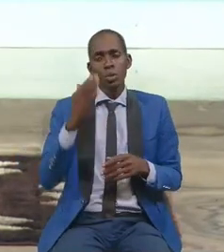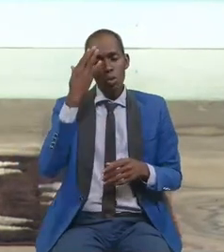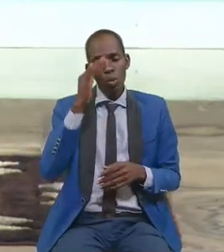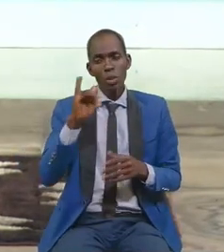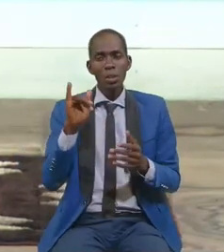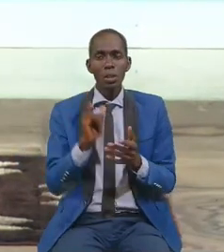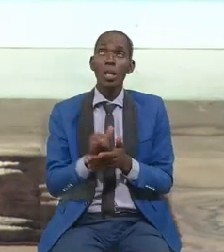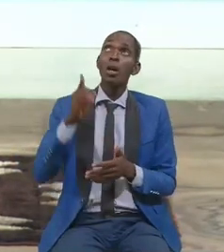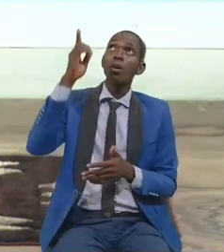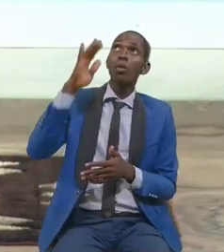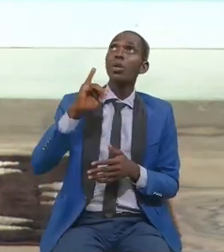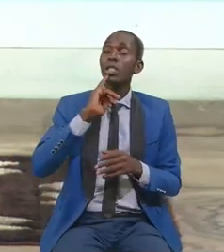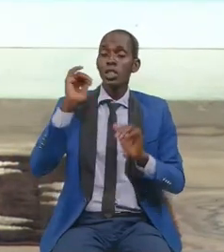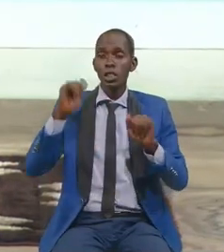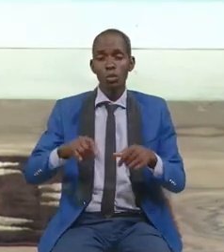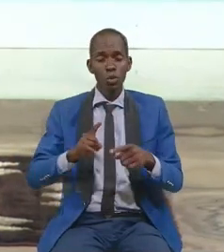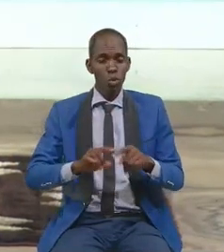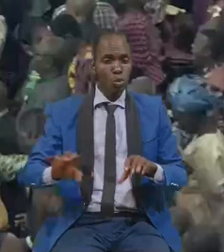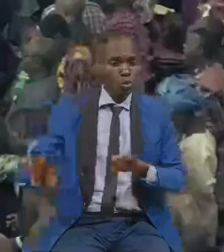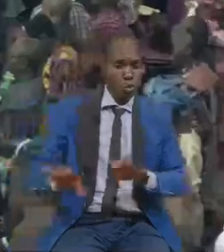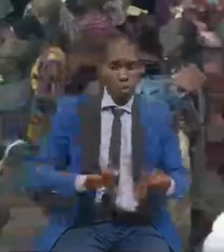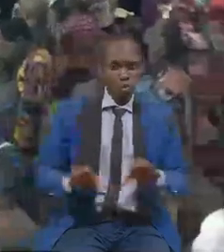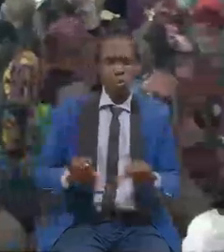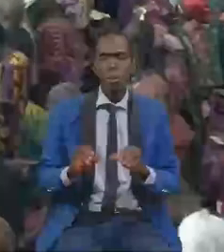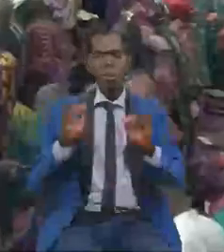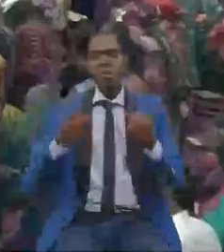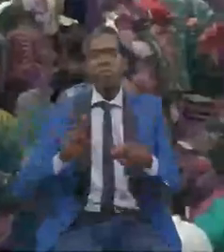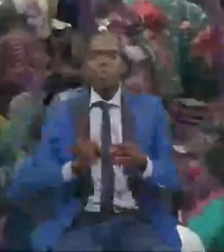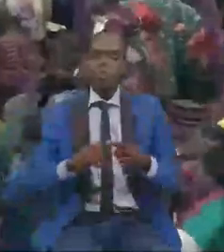l'accomplir. Il peut le réaliser. Il peut l'accomplir.